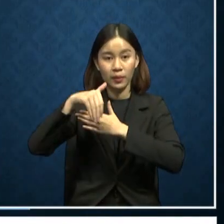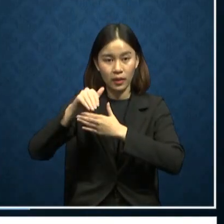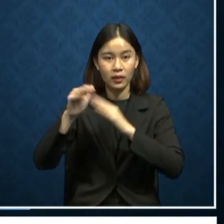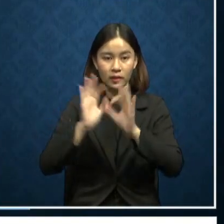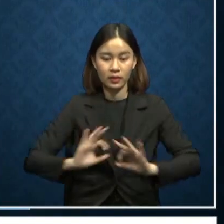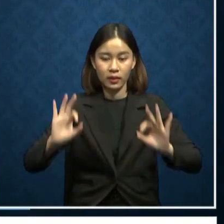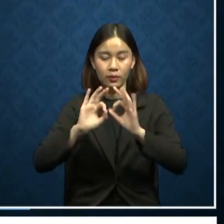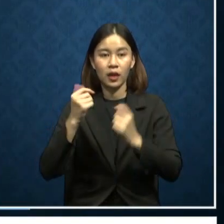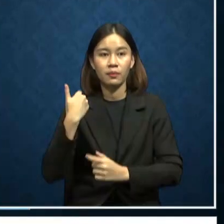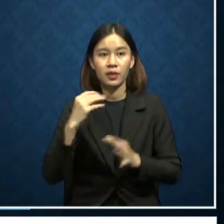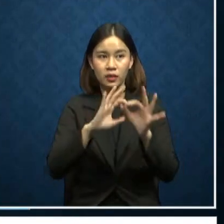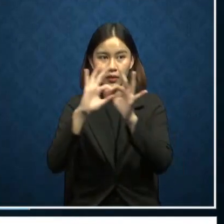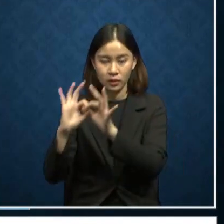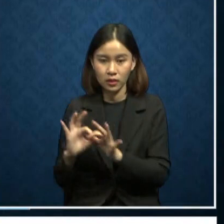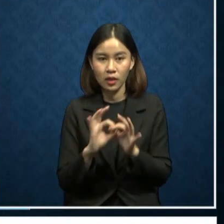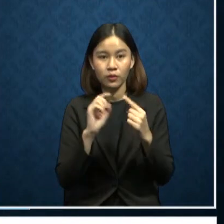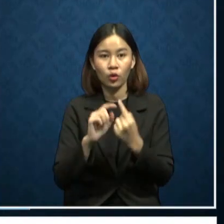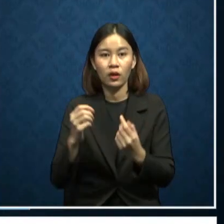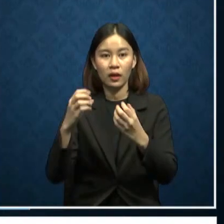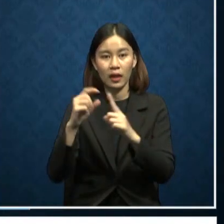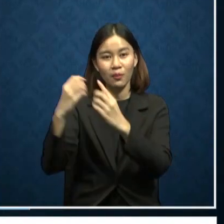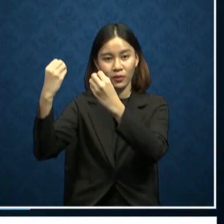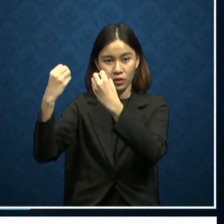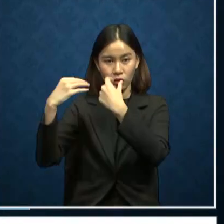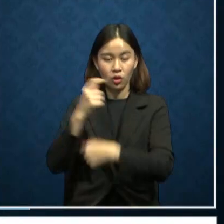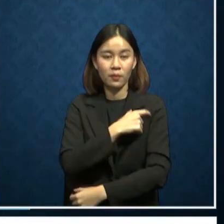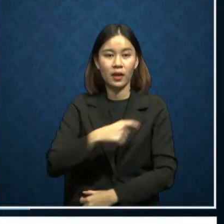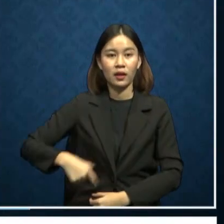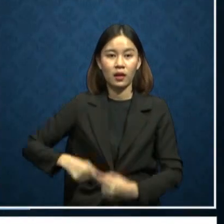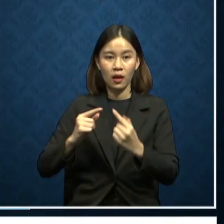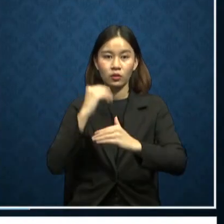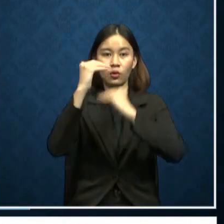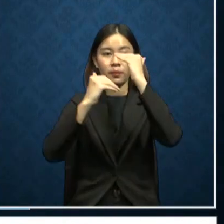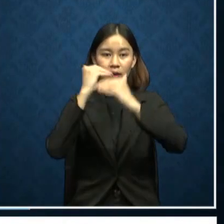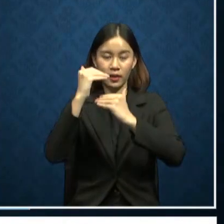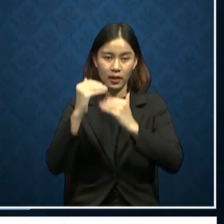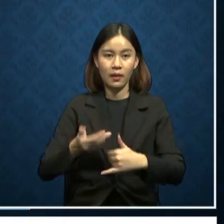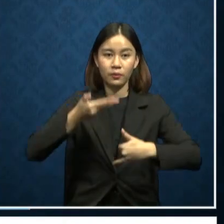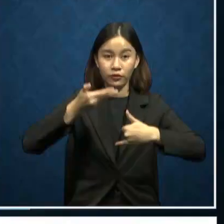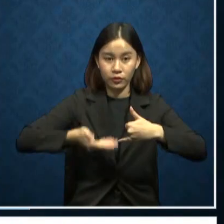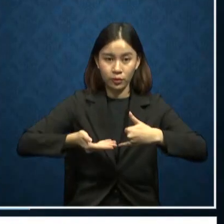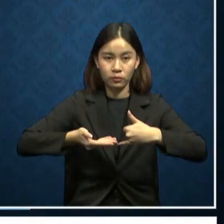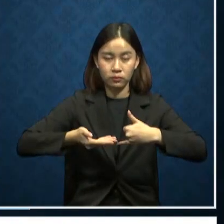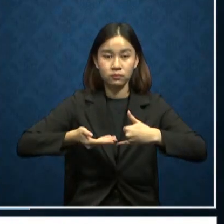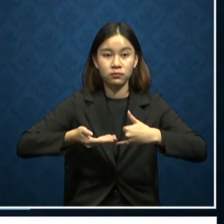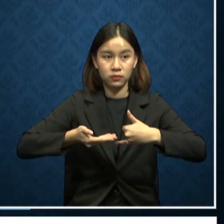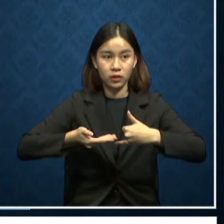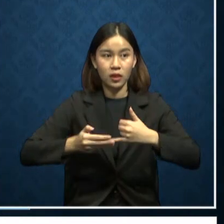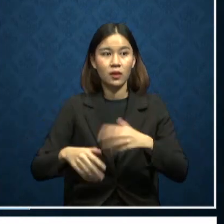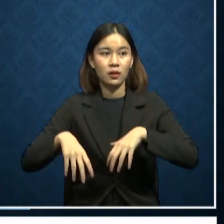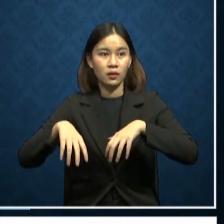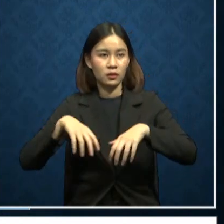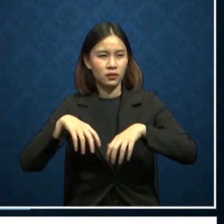สำคัญก็คือมีความเชื่อมโยงกับศาสตร์พระชาในเรื่องของการพัฒนาความประพฤติและการอยู่ร่วมกันอย่าง